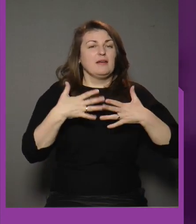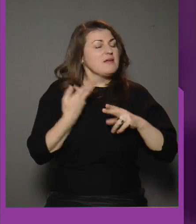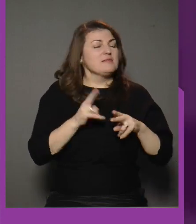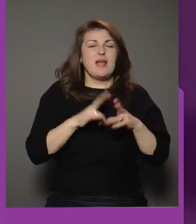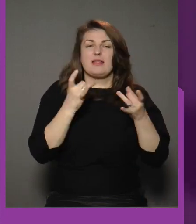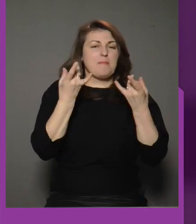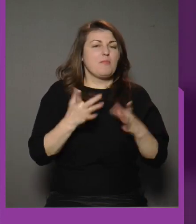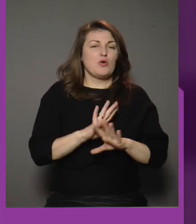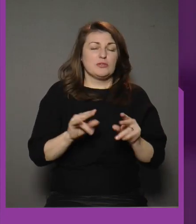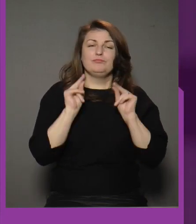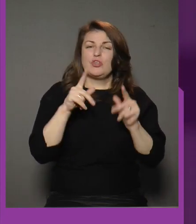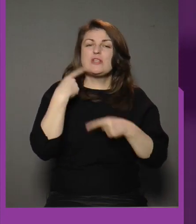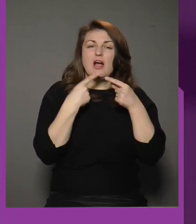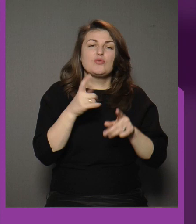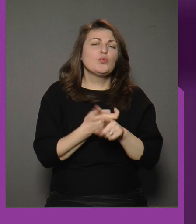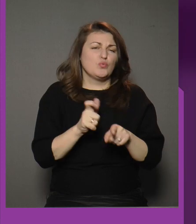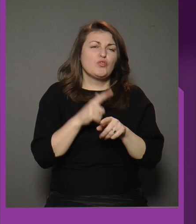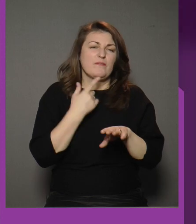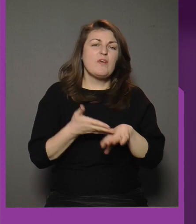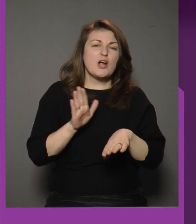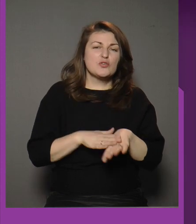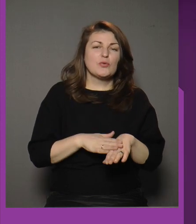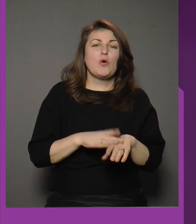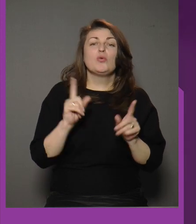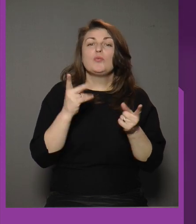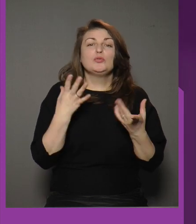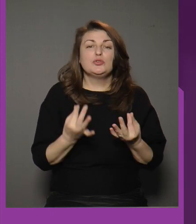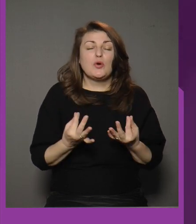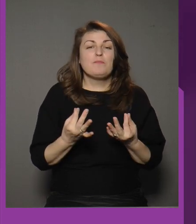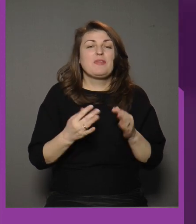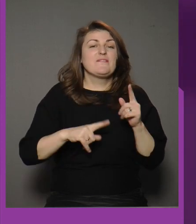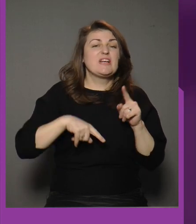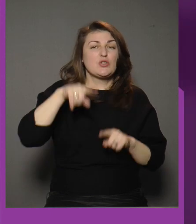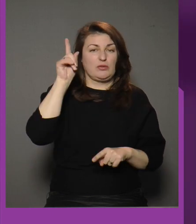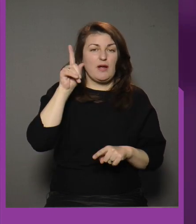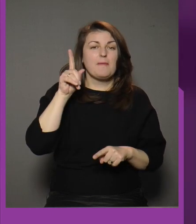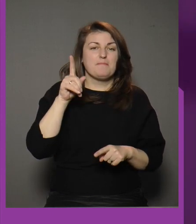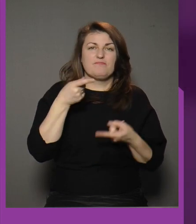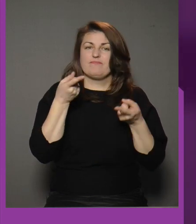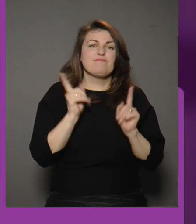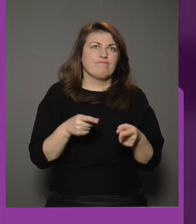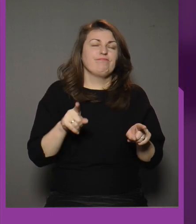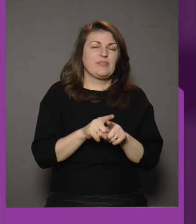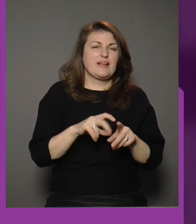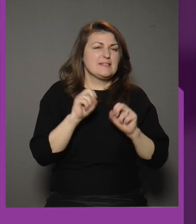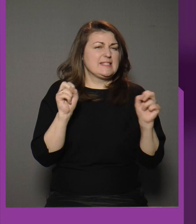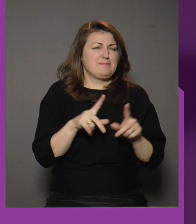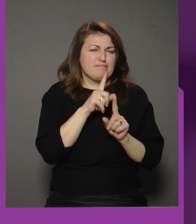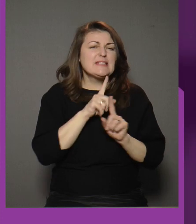непросто. Чесно кажучи, дуже важко, тому що висота реально така специфічна,